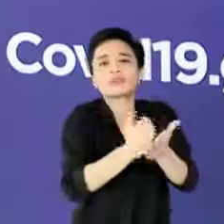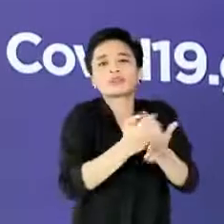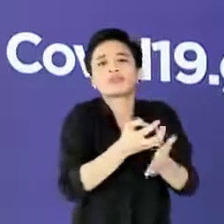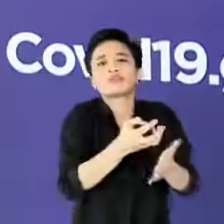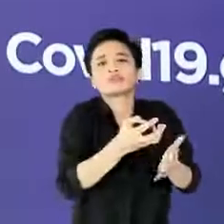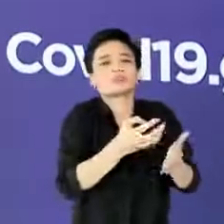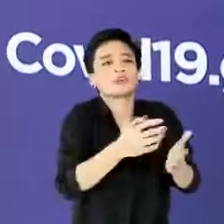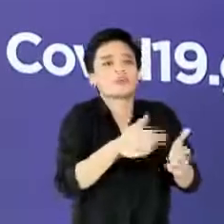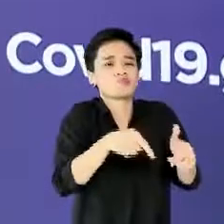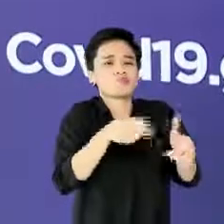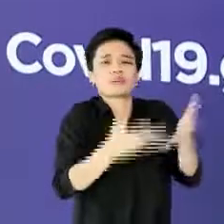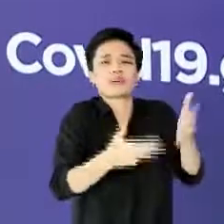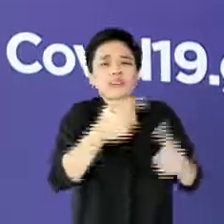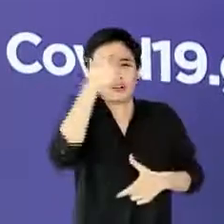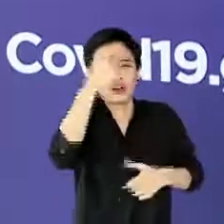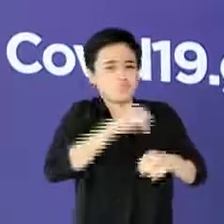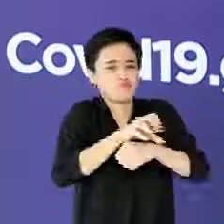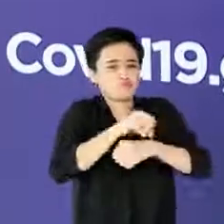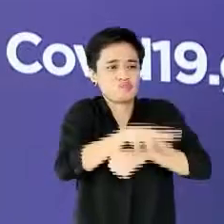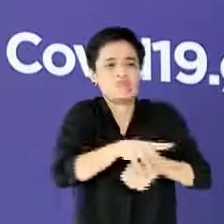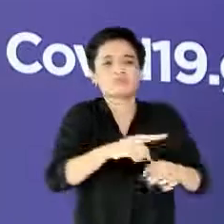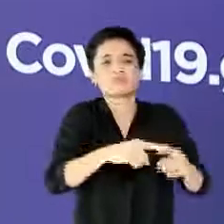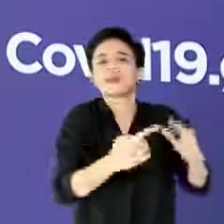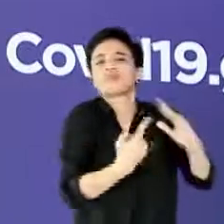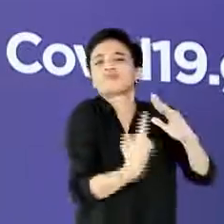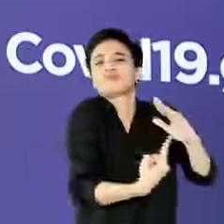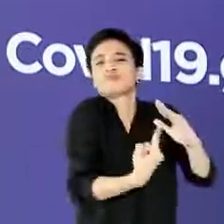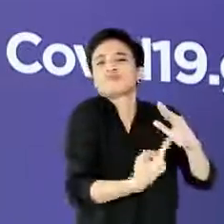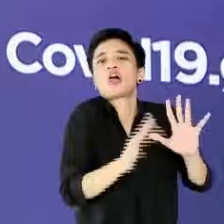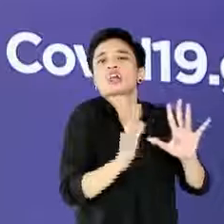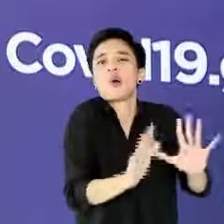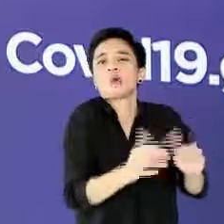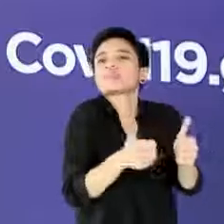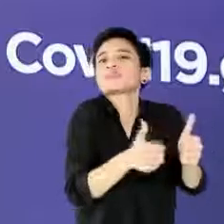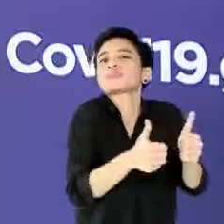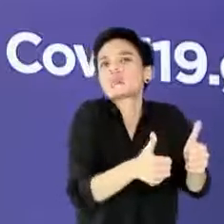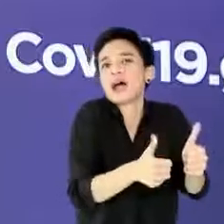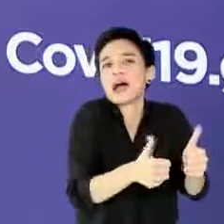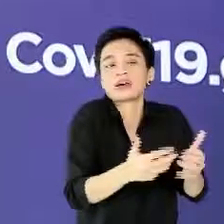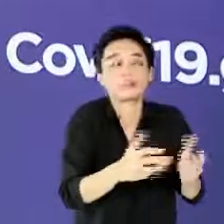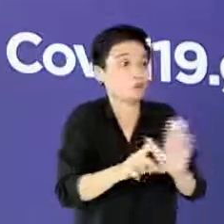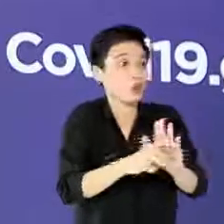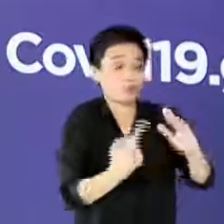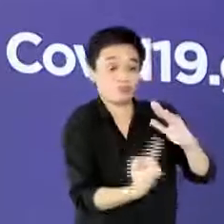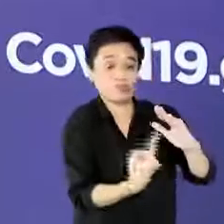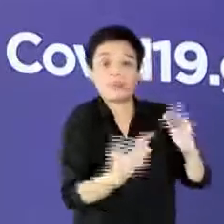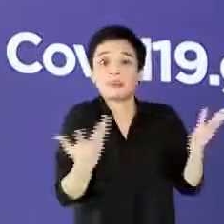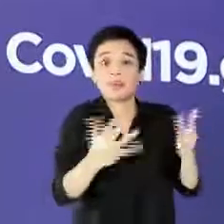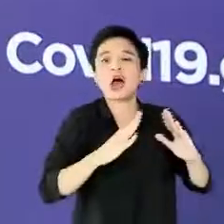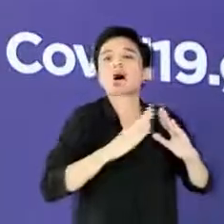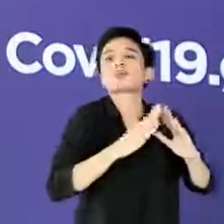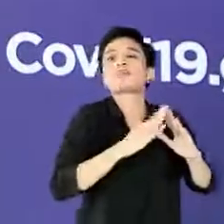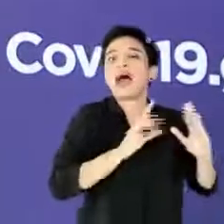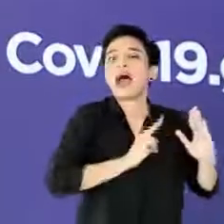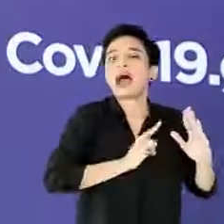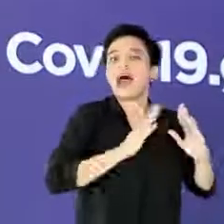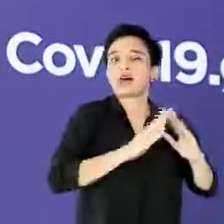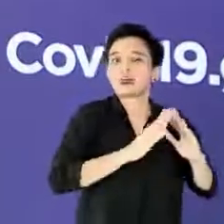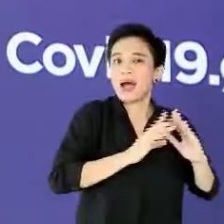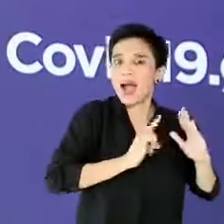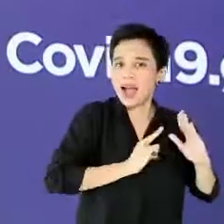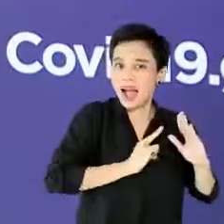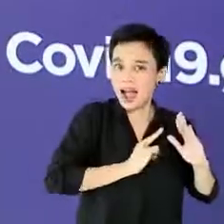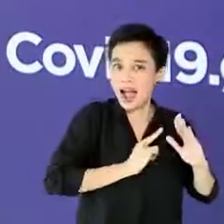Hai karantina karantina itu sebaiknya dilakukan pada skala yang sangat kecil rumah Jadi tidak semua